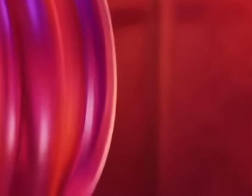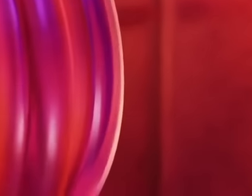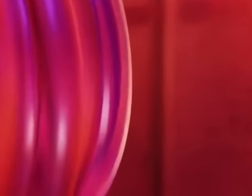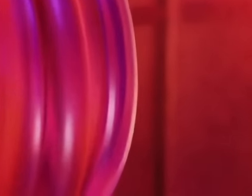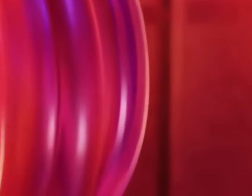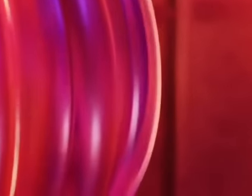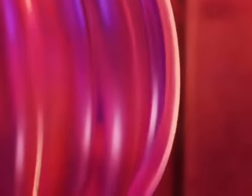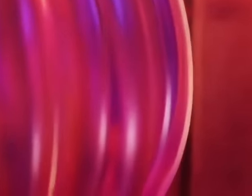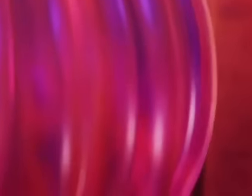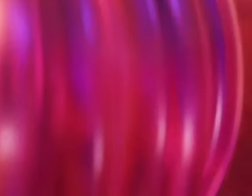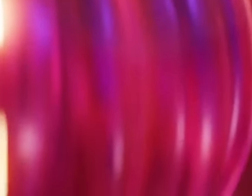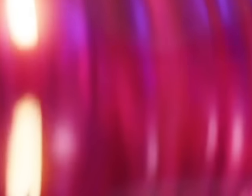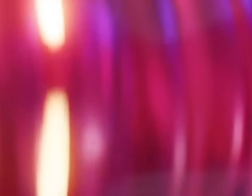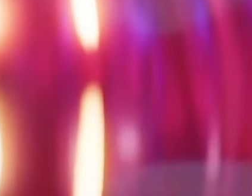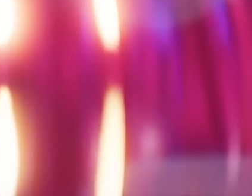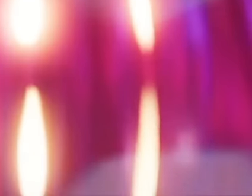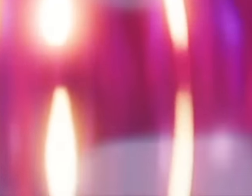واجعله لنا